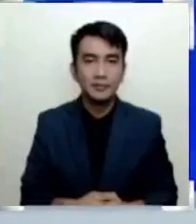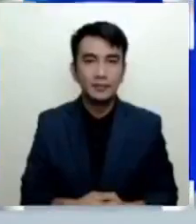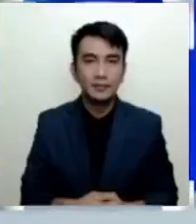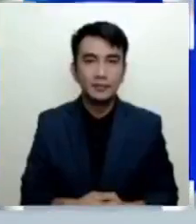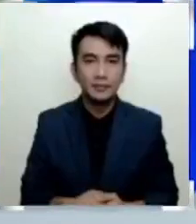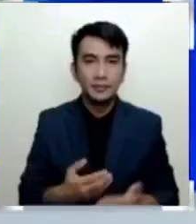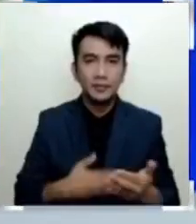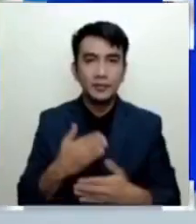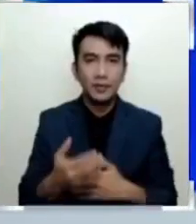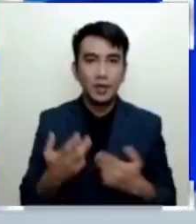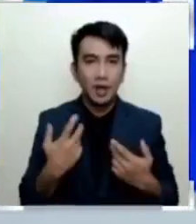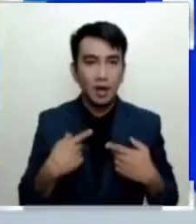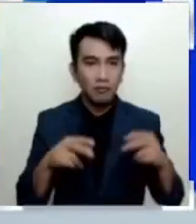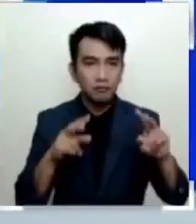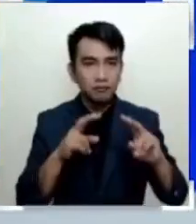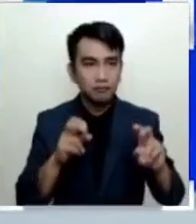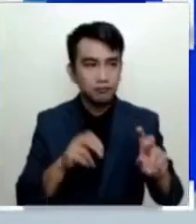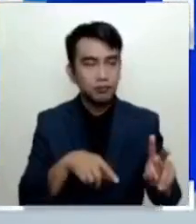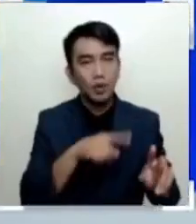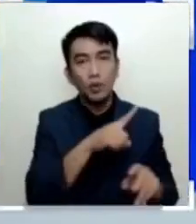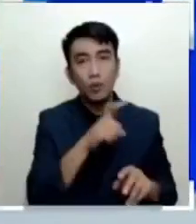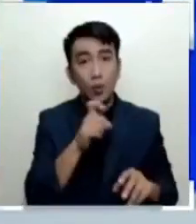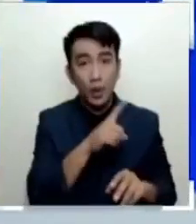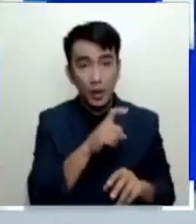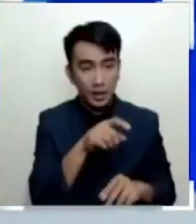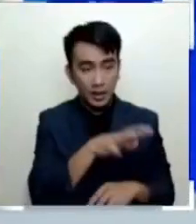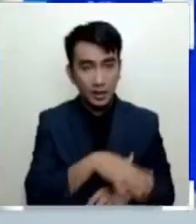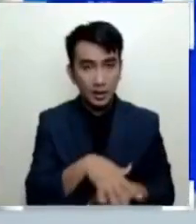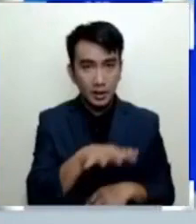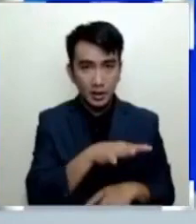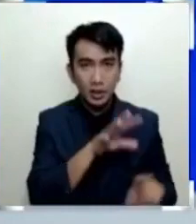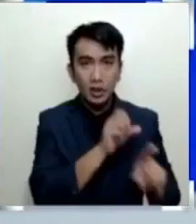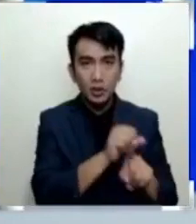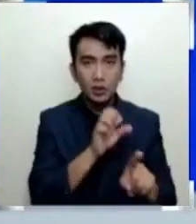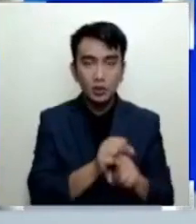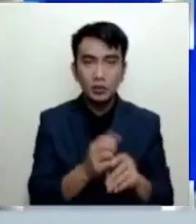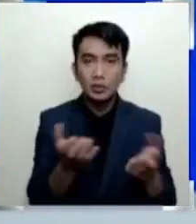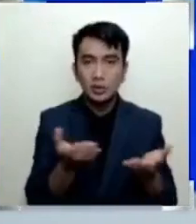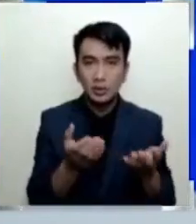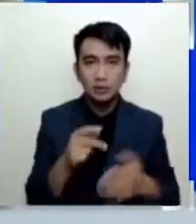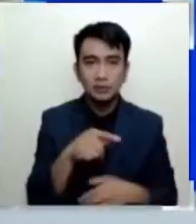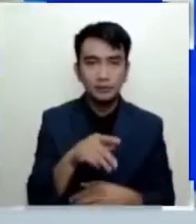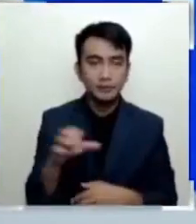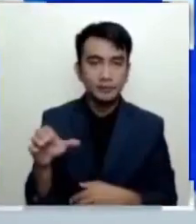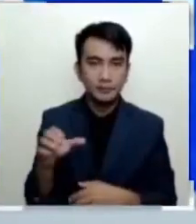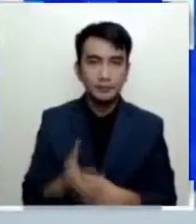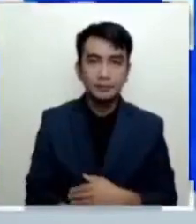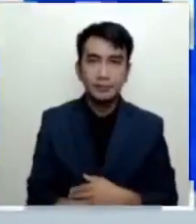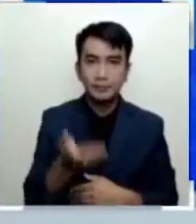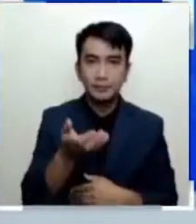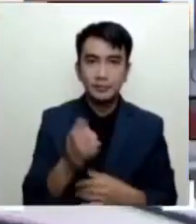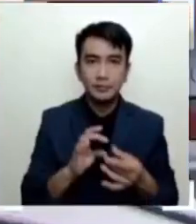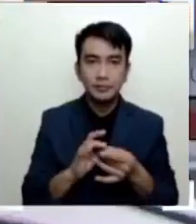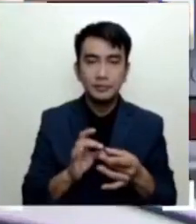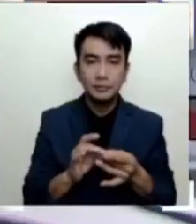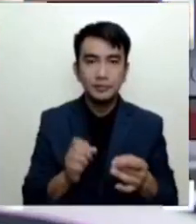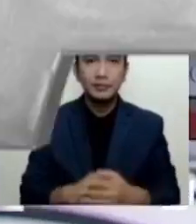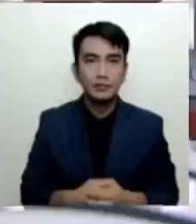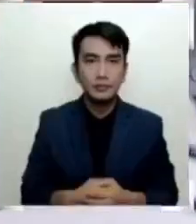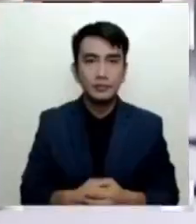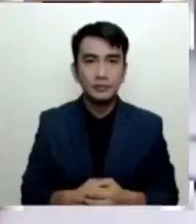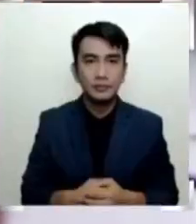Na-inquest na ang mahigit 100 nahuli sa umano'y scam hub sa Pasay City. Saksi, si John Consulta.